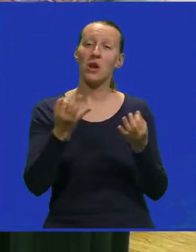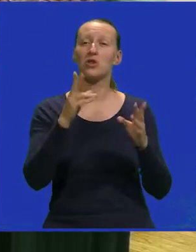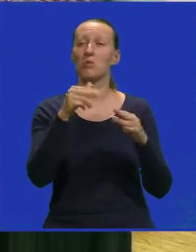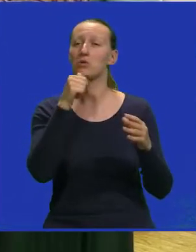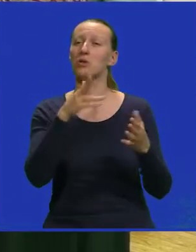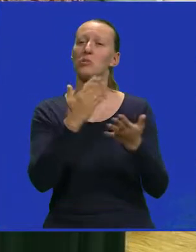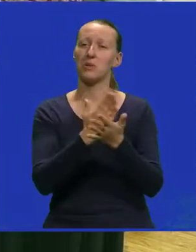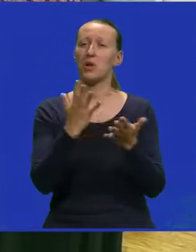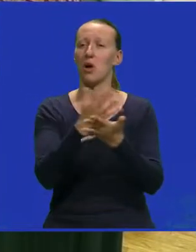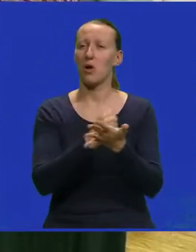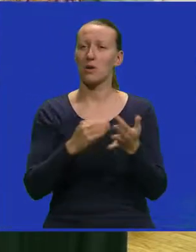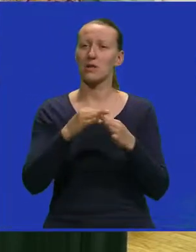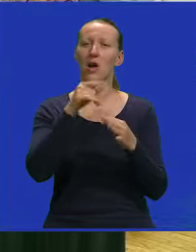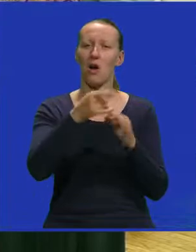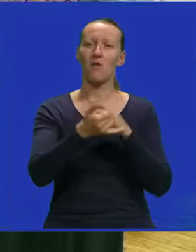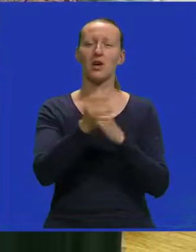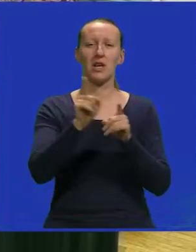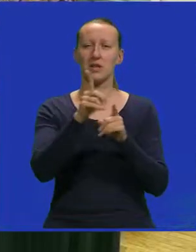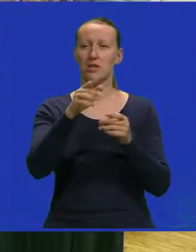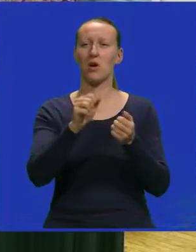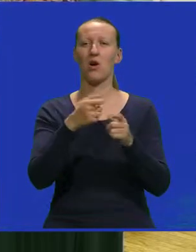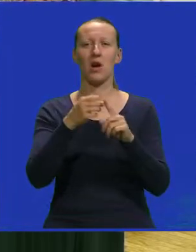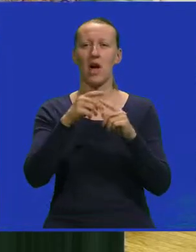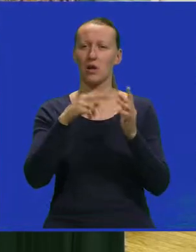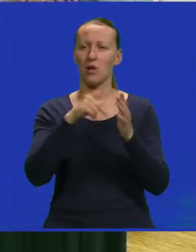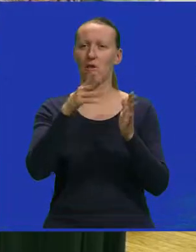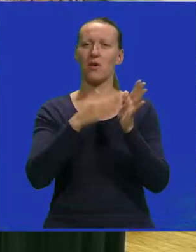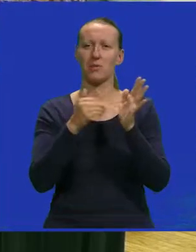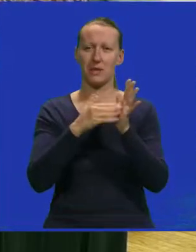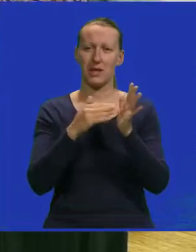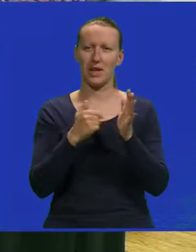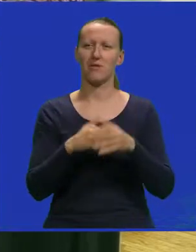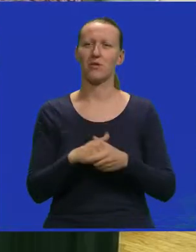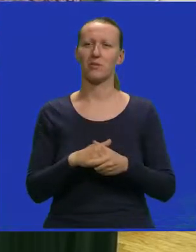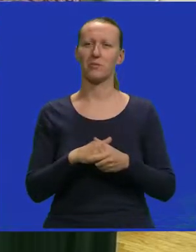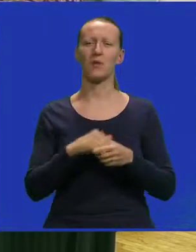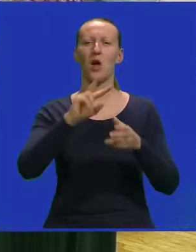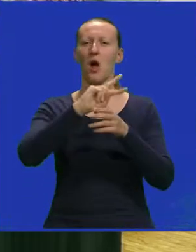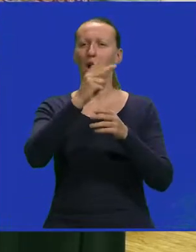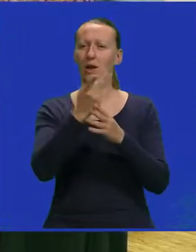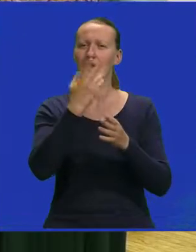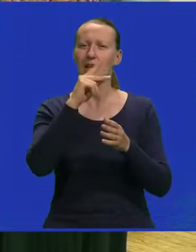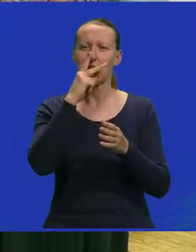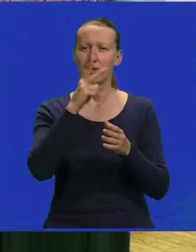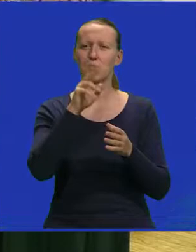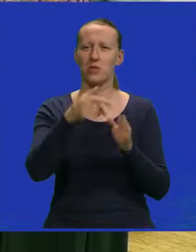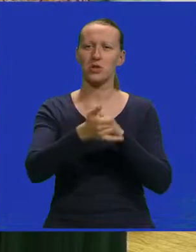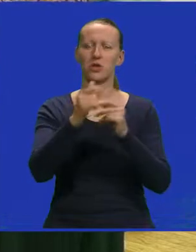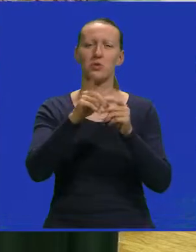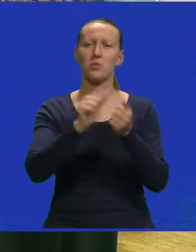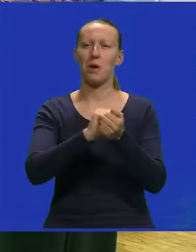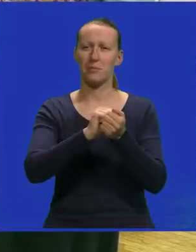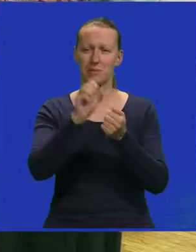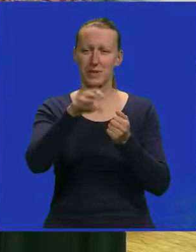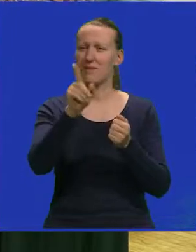more i poslužit. A ovo grede isto u karton. Ne, ovo je prljavo. Kao kreni ovako kad i se ne vidi. More poći u karton.